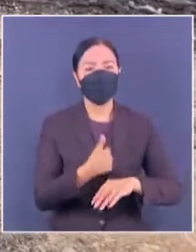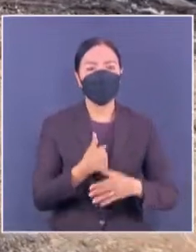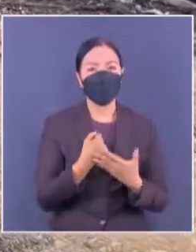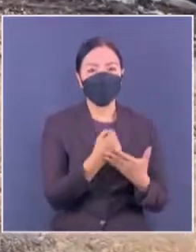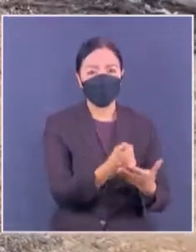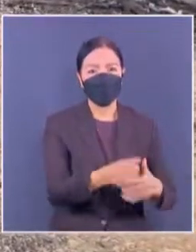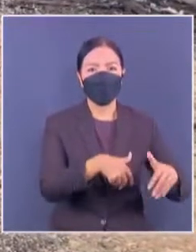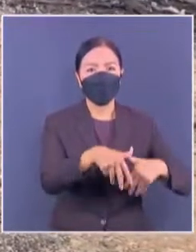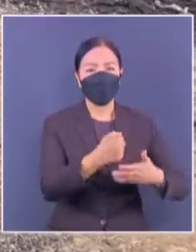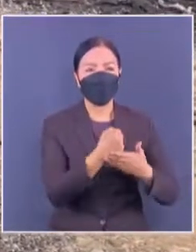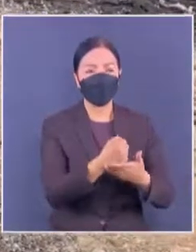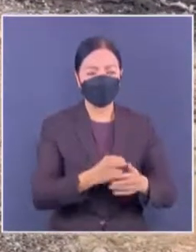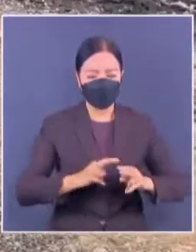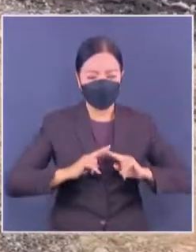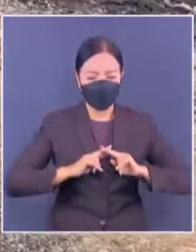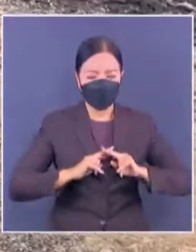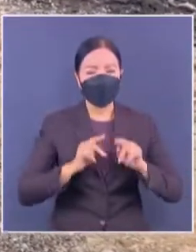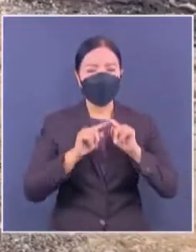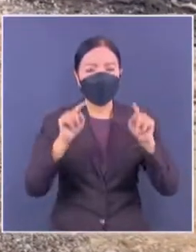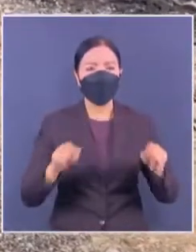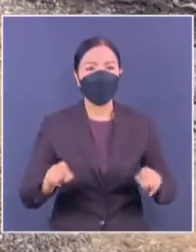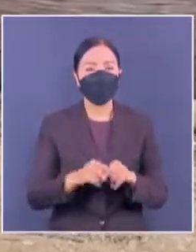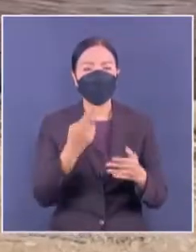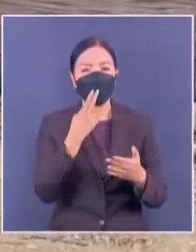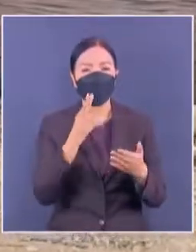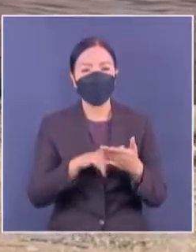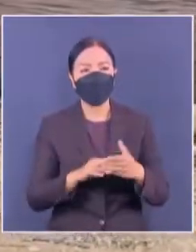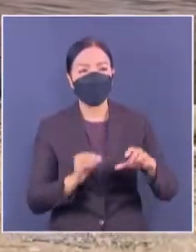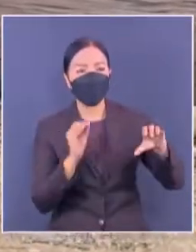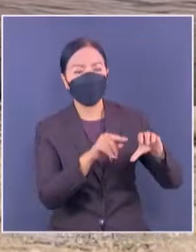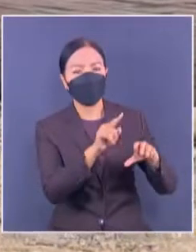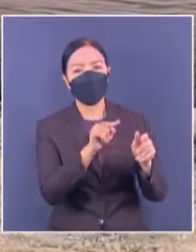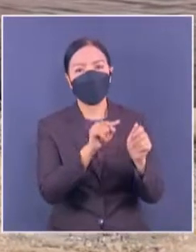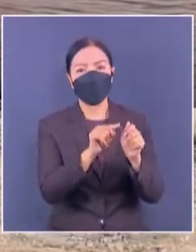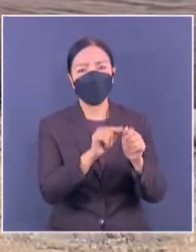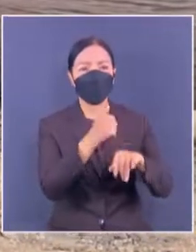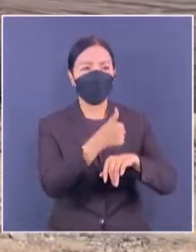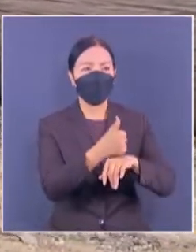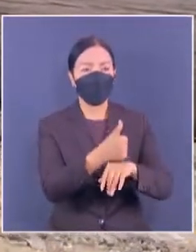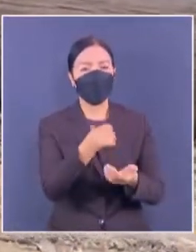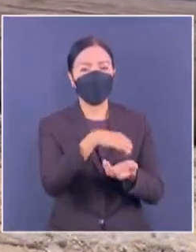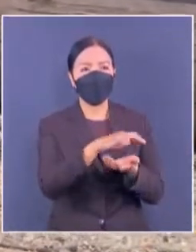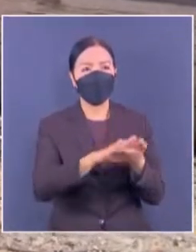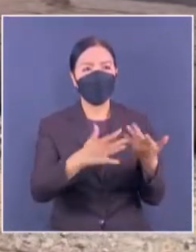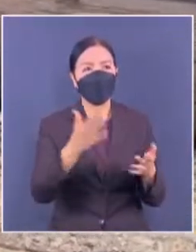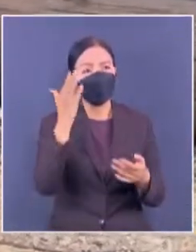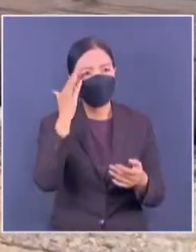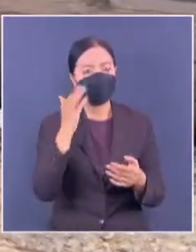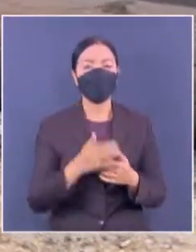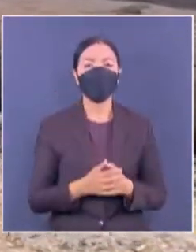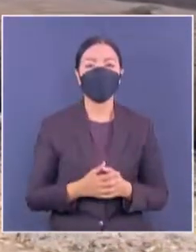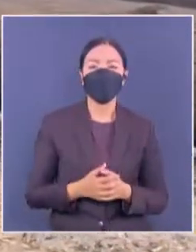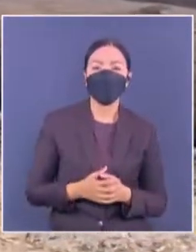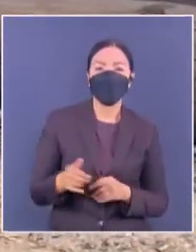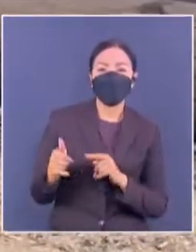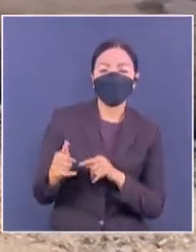ากนี้ครับผู้ใหญ่บ้านบอกว่าตนเองทำหนังสือไปถึงนายอำเภอนะเพื่อรายงานให้ทราบถึงเรื่องนี้แล้วครับขณะเดียวกันนายจ